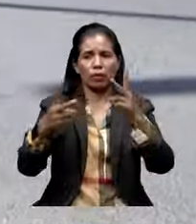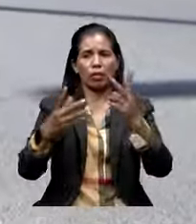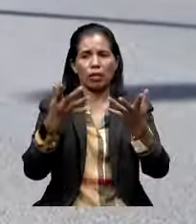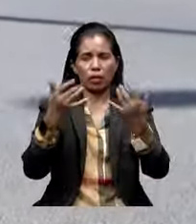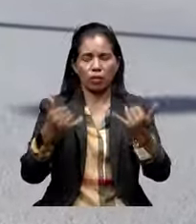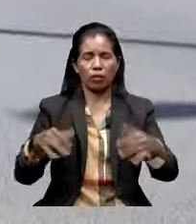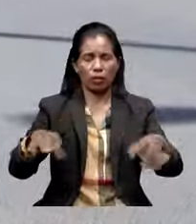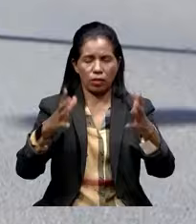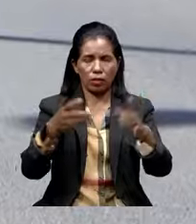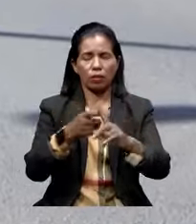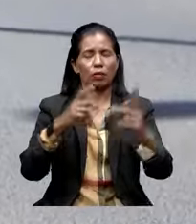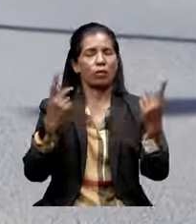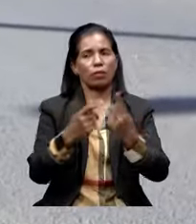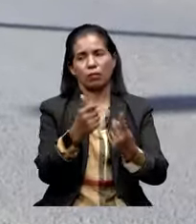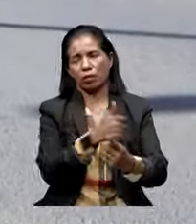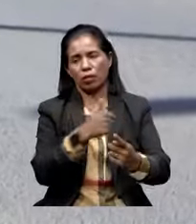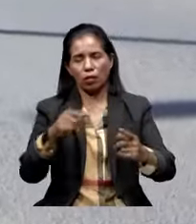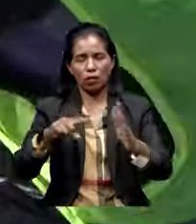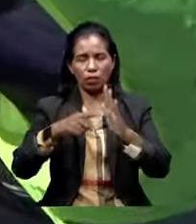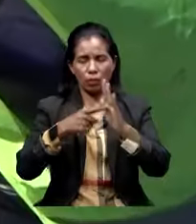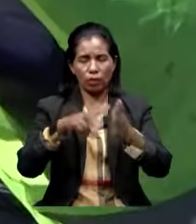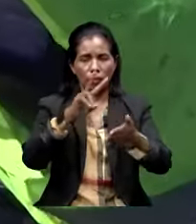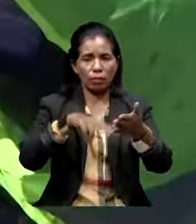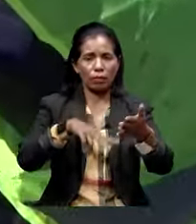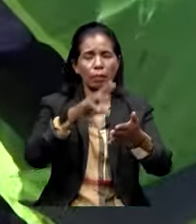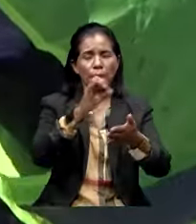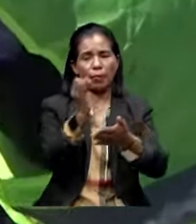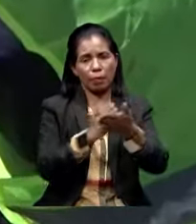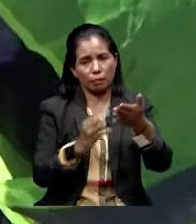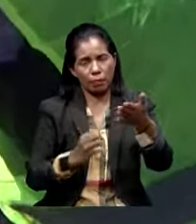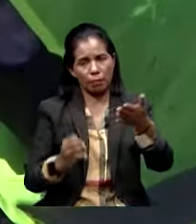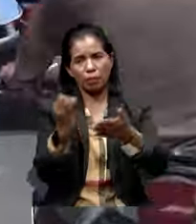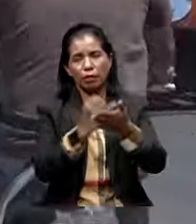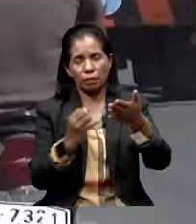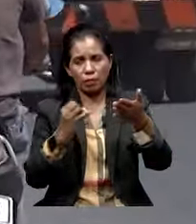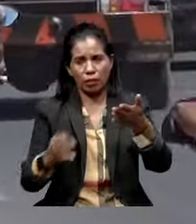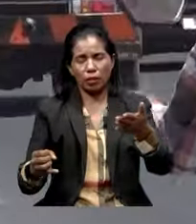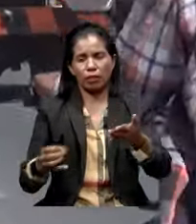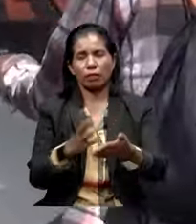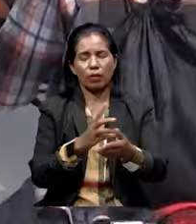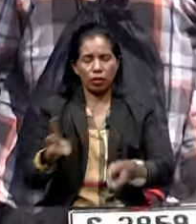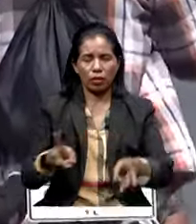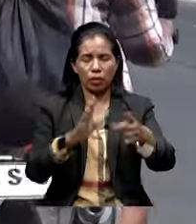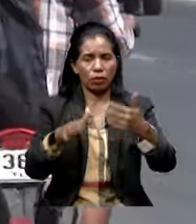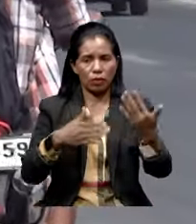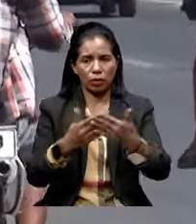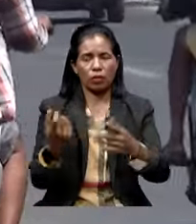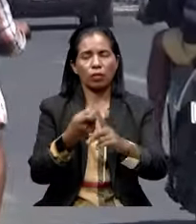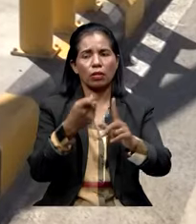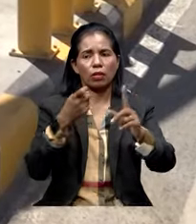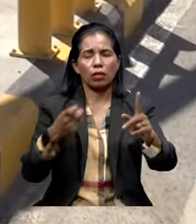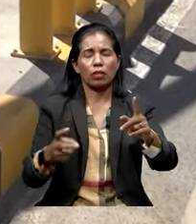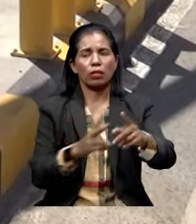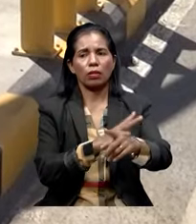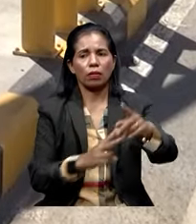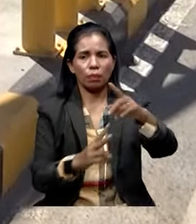um ne, trabalhador si companhia balung, a hu pinta fong fali trotoar no jardim e a estrada protocolo sira, a hu si rotunda to ponti